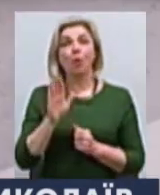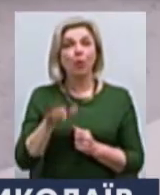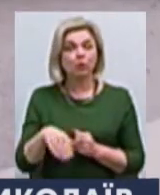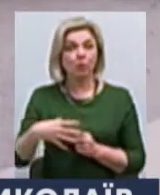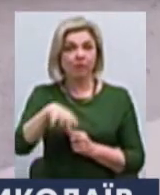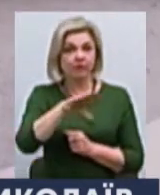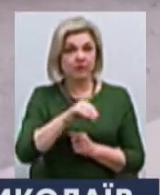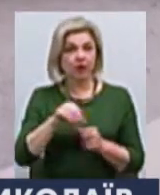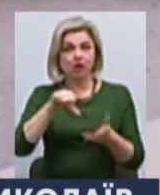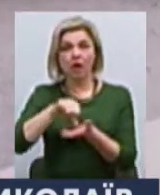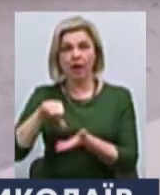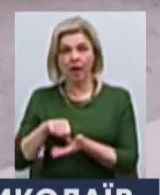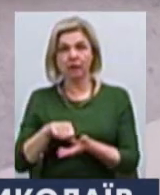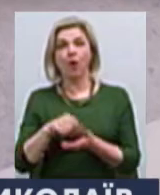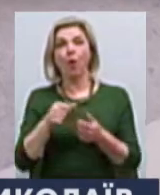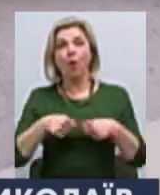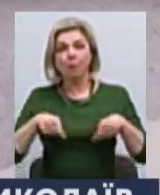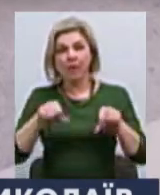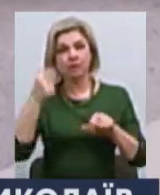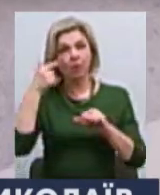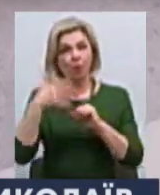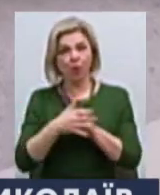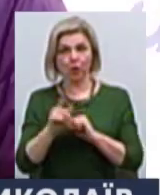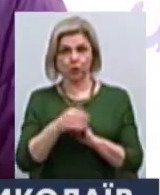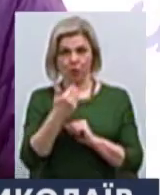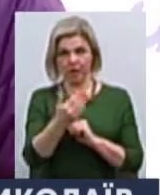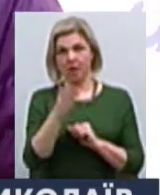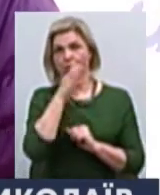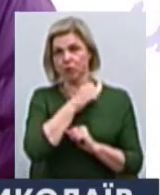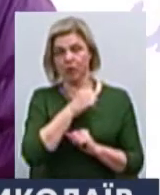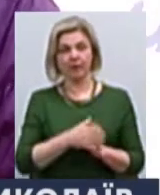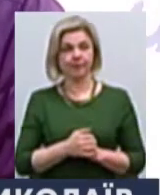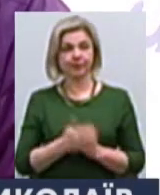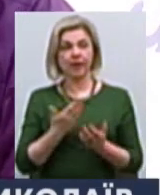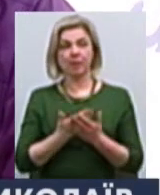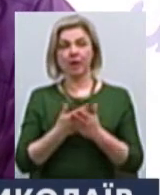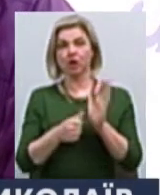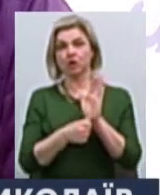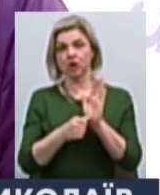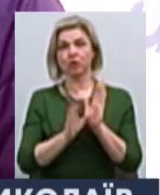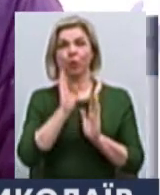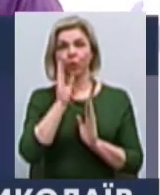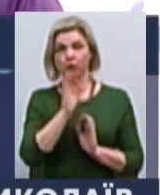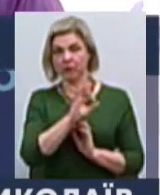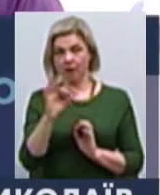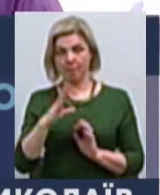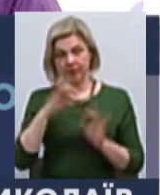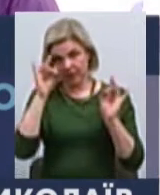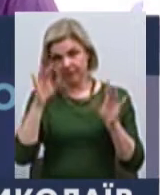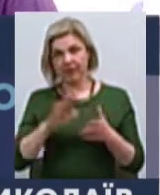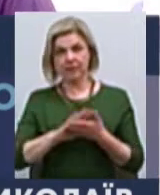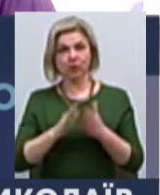члени дільничої комісії зрозуміли, що їх ошукали. У нас близько 6 ранку сталася надзвичайна ситуація,